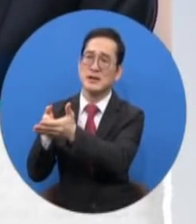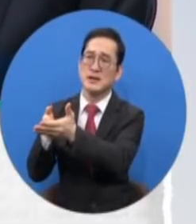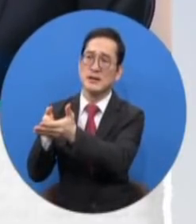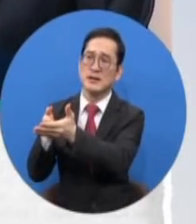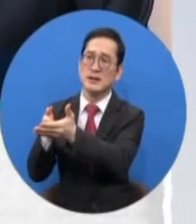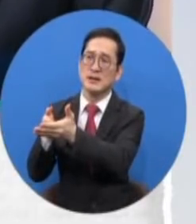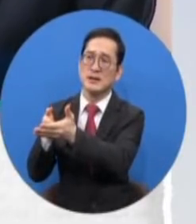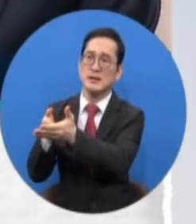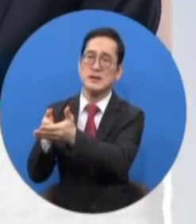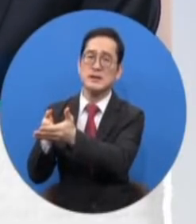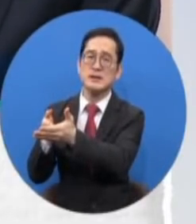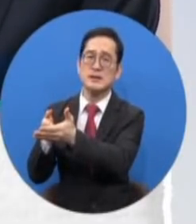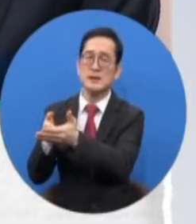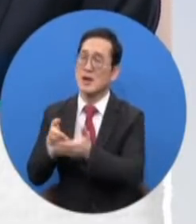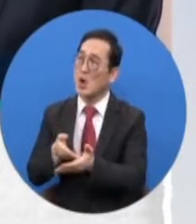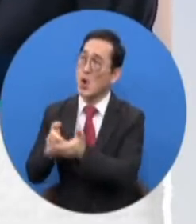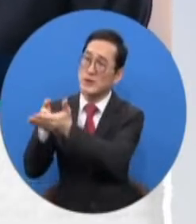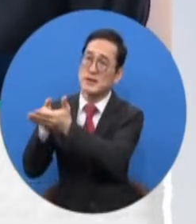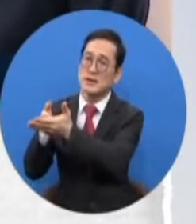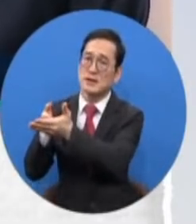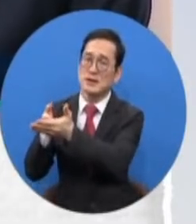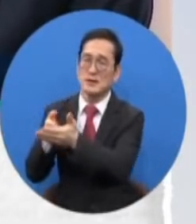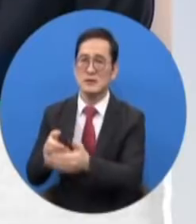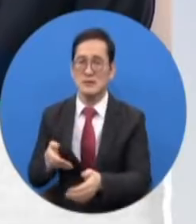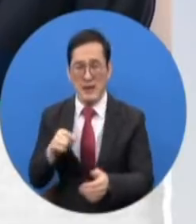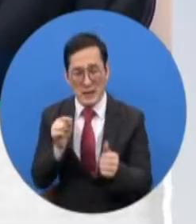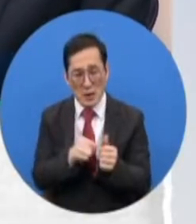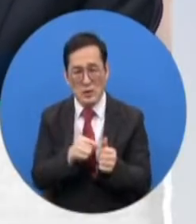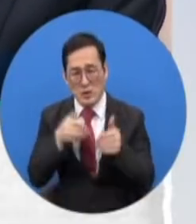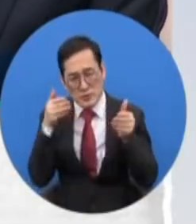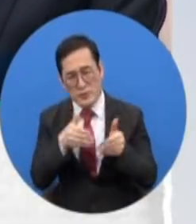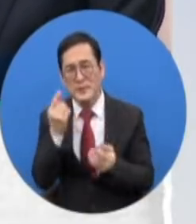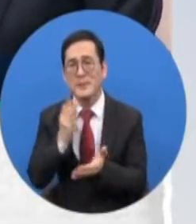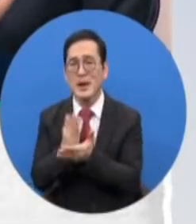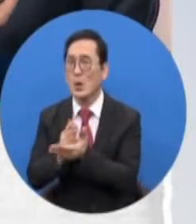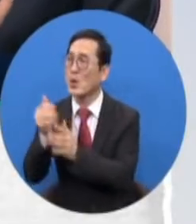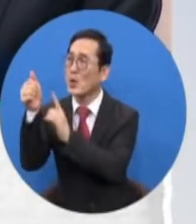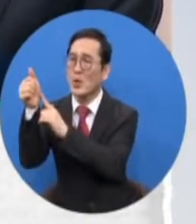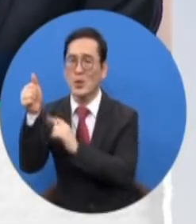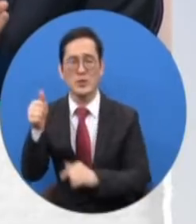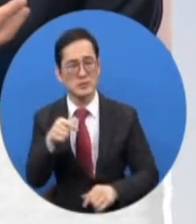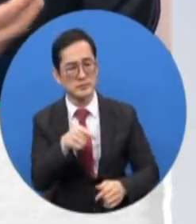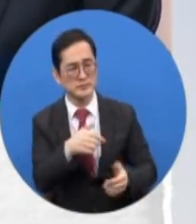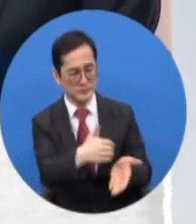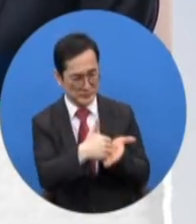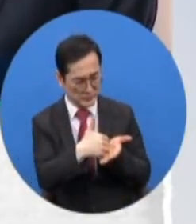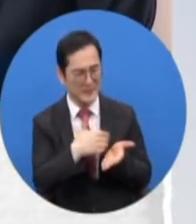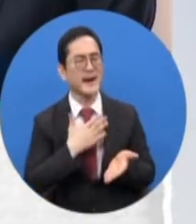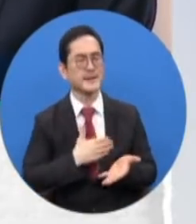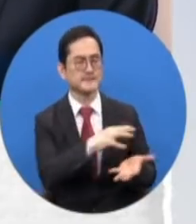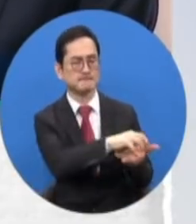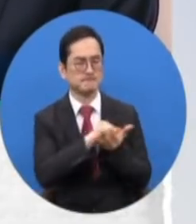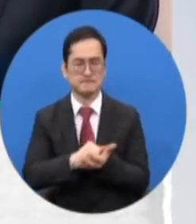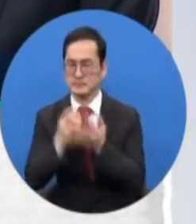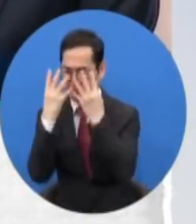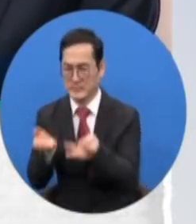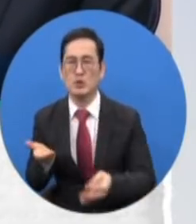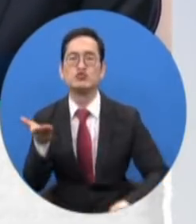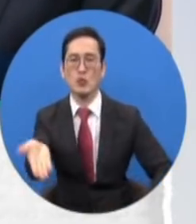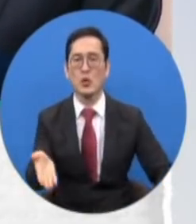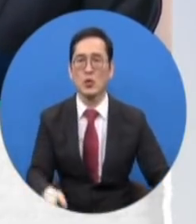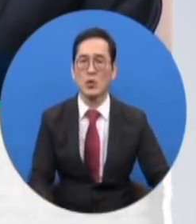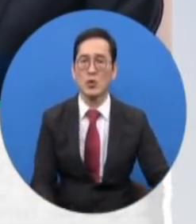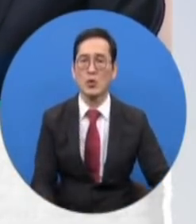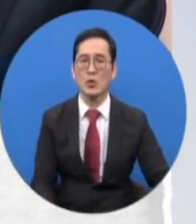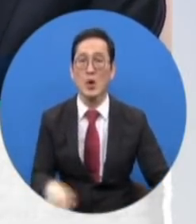대통령이 당시 수용했는가를 봐야죠. 예. 왜 수용한 거죠? 당연히 새 정부의 부담을 현직 대통령이 덜어주는 거죠.